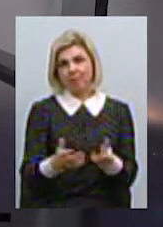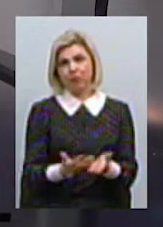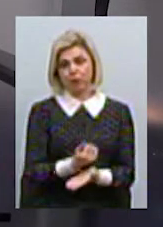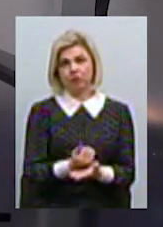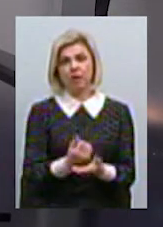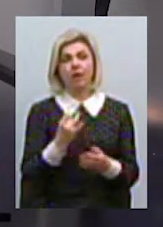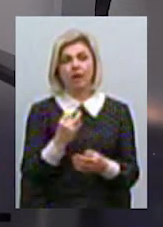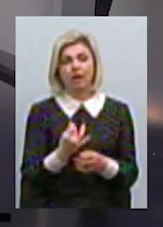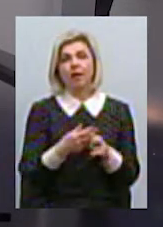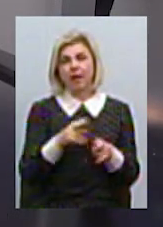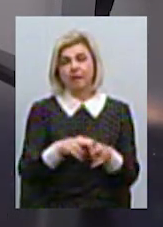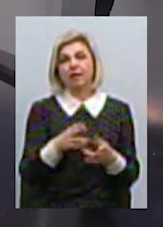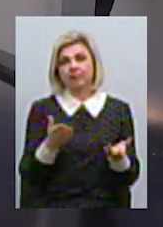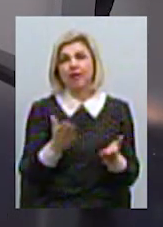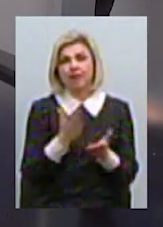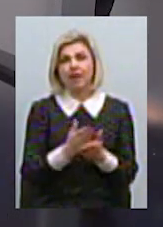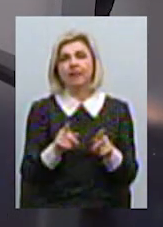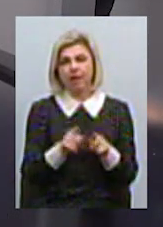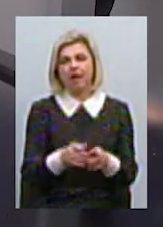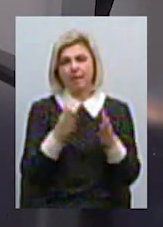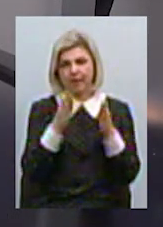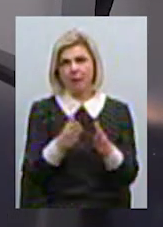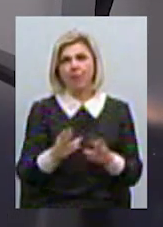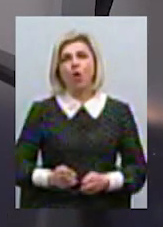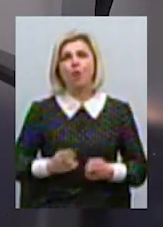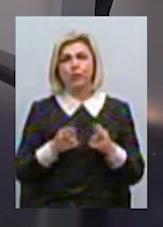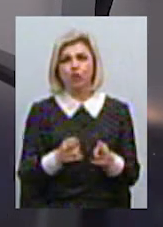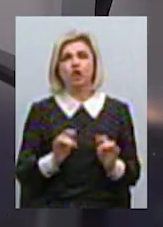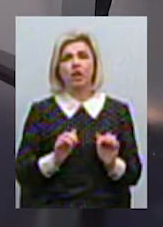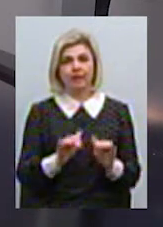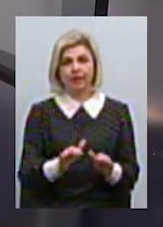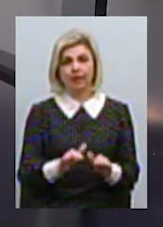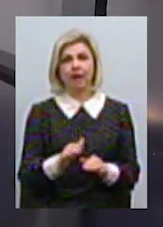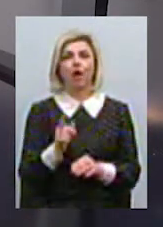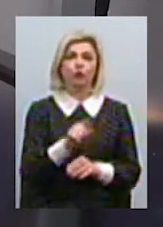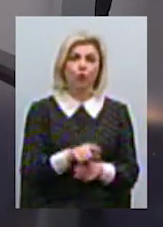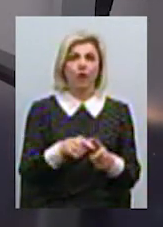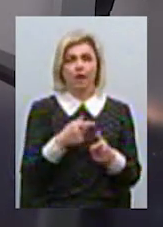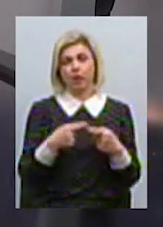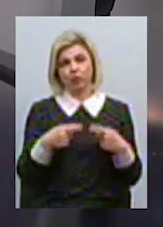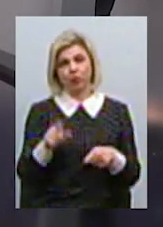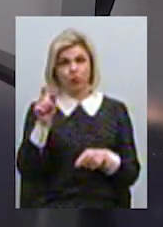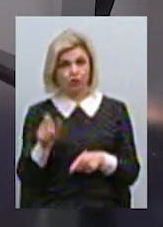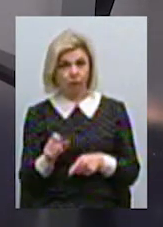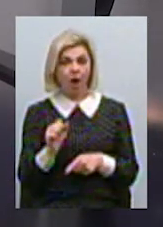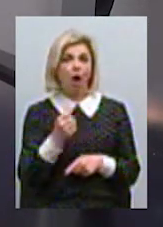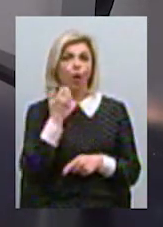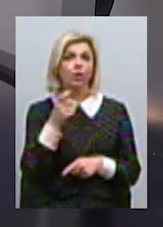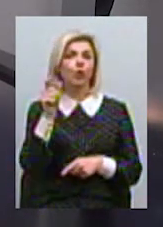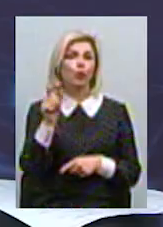не тоді, коли є такий прямий, якийсь злочинна дія того чи іншої особи, а саме коли